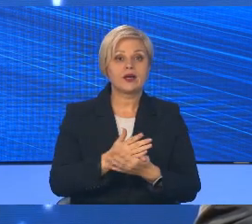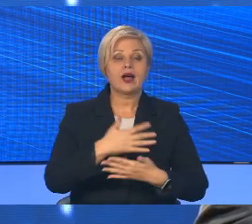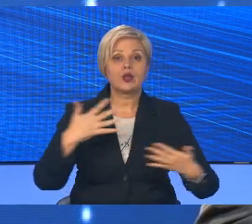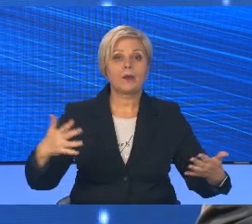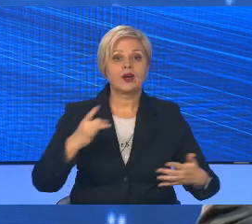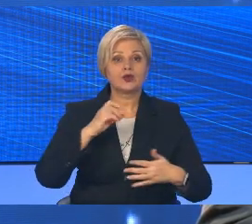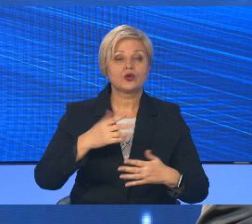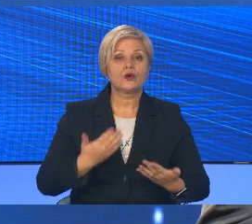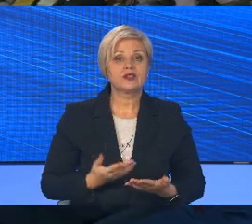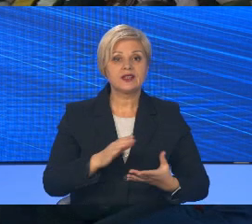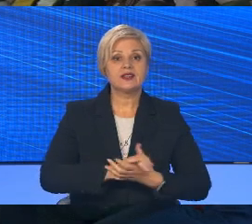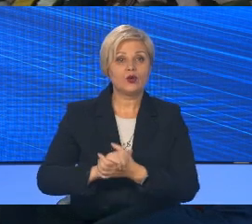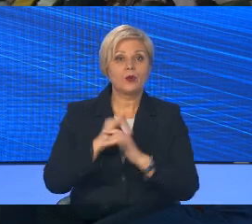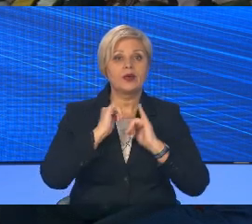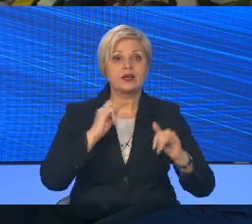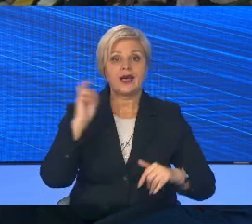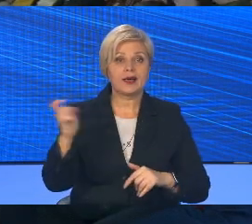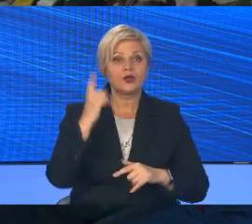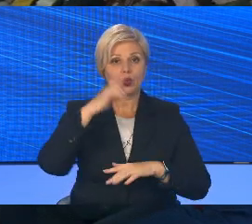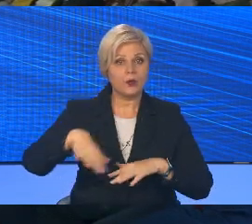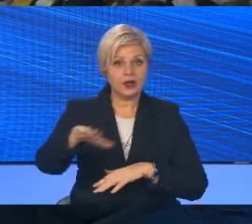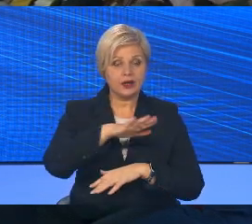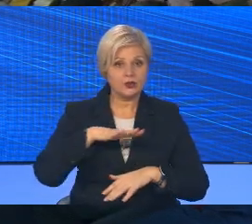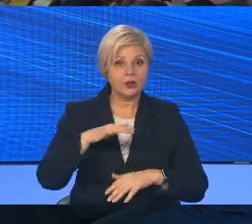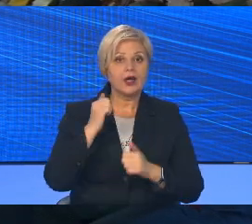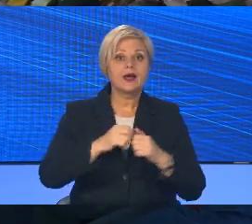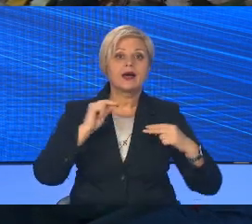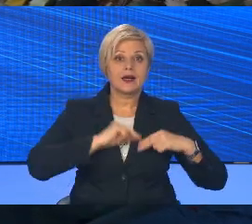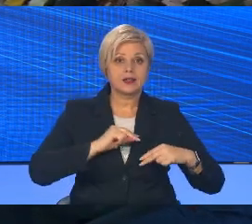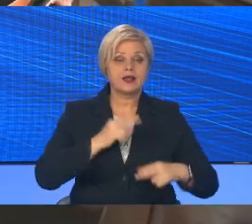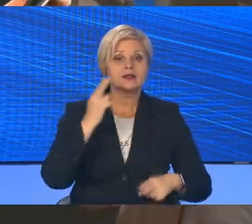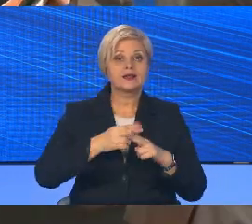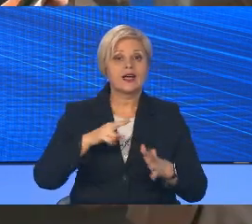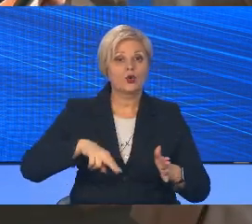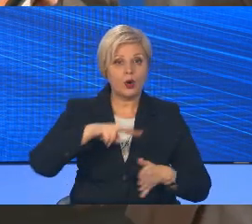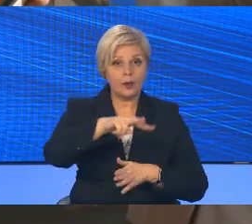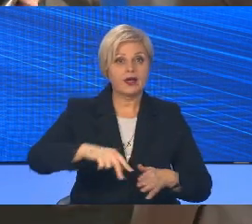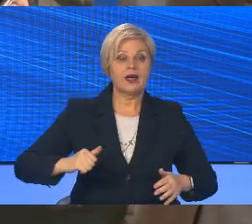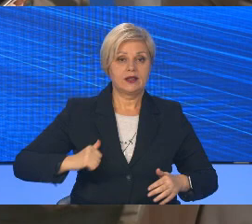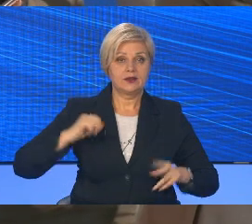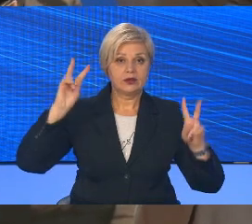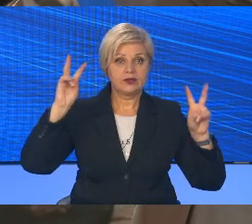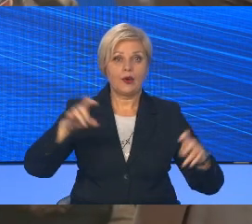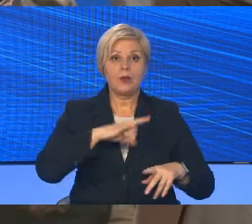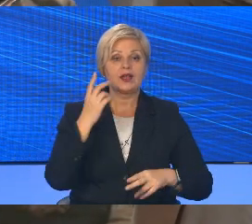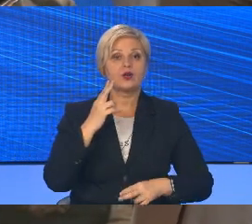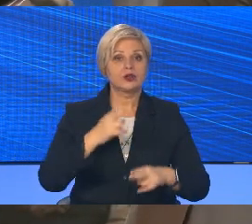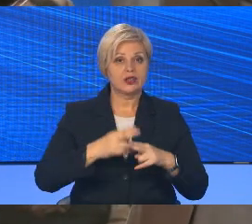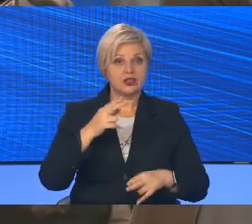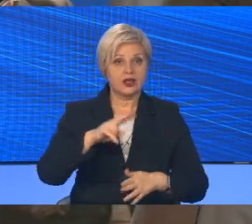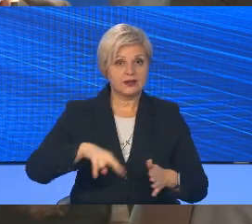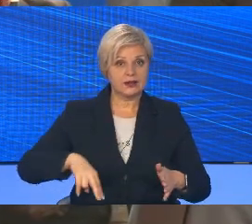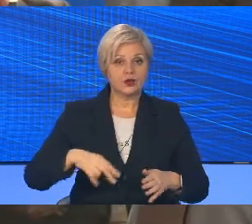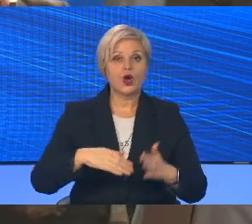жизни громадства и развития экономики краины. Каждый работник сталевой магистрали годно несе звание «белорусский чыгуночник».